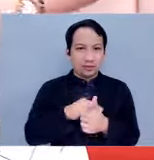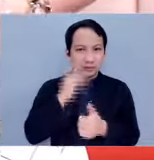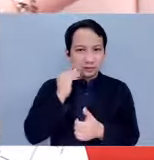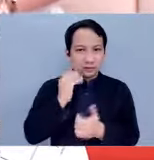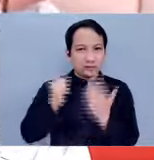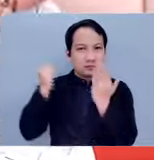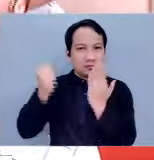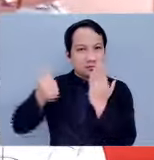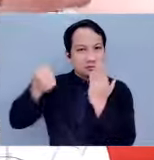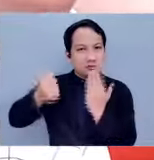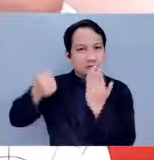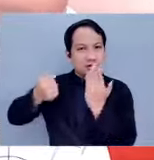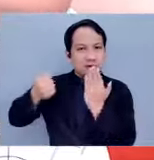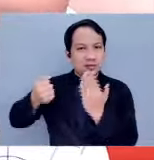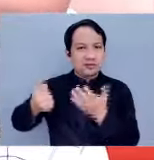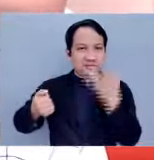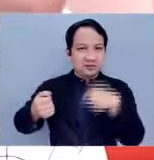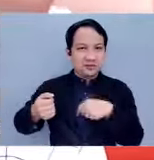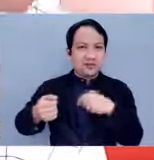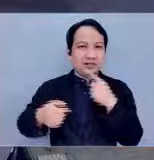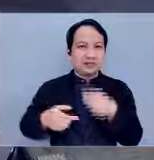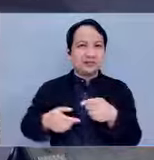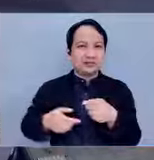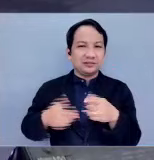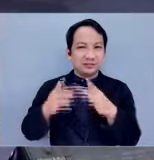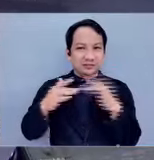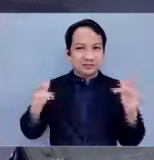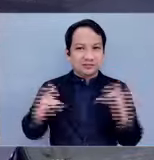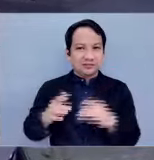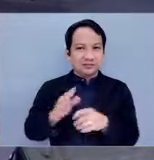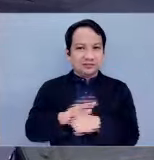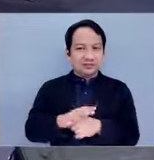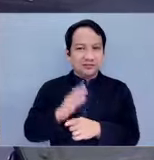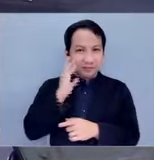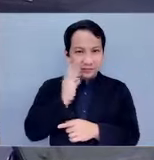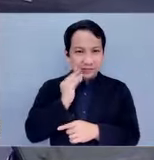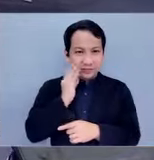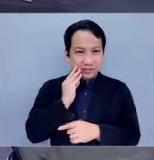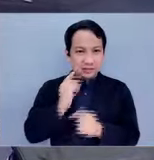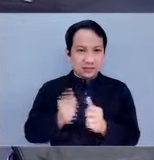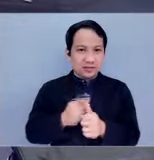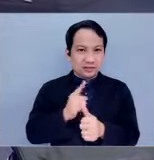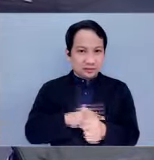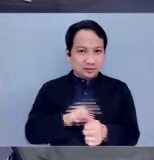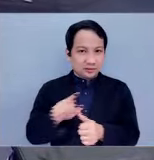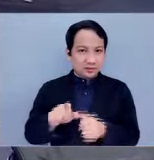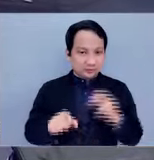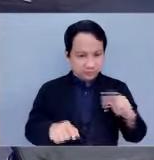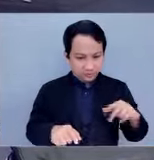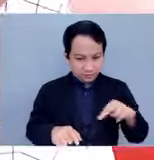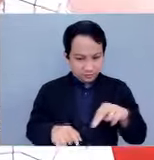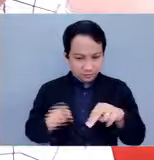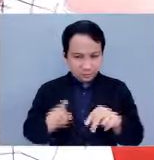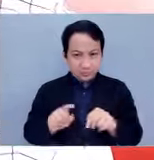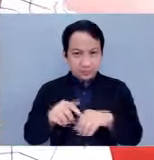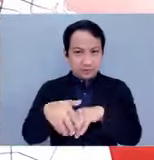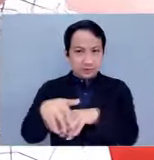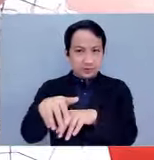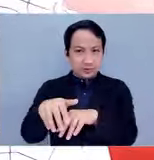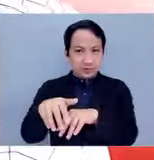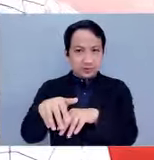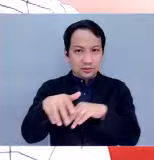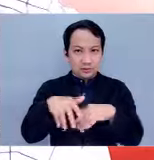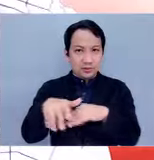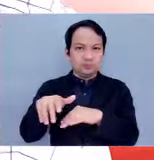ayun. Napakasaya ng Sinulog. Grabe, you know, mami, na-experience namin first hand yung paglakad kasama sa mga nag-po-procession doon,